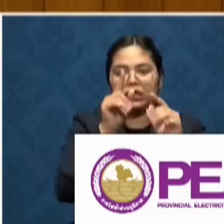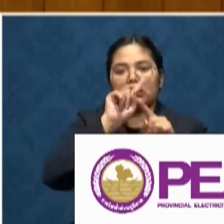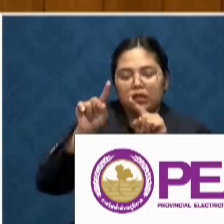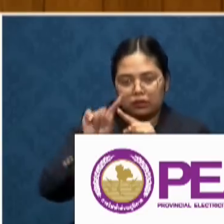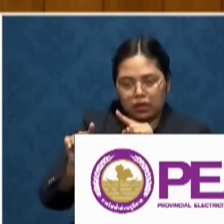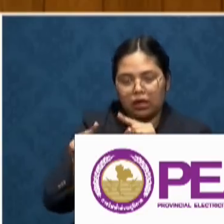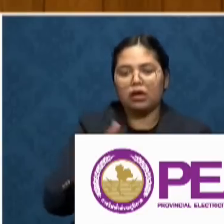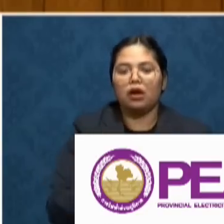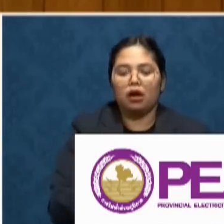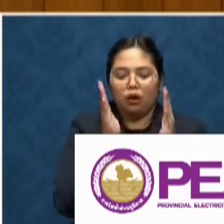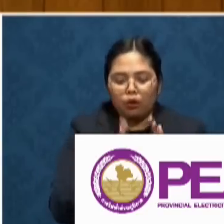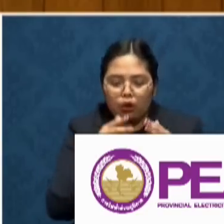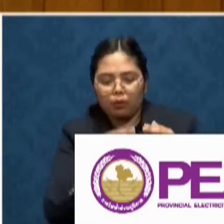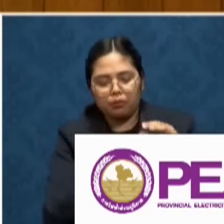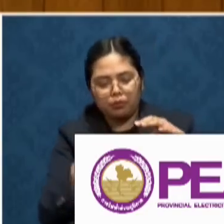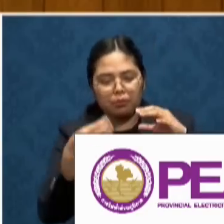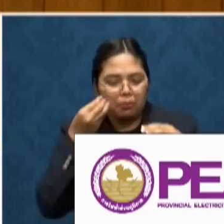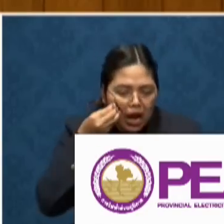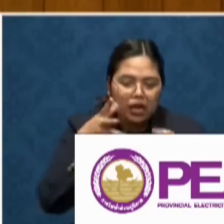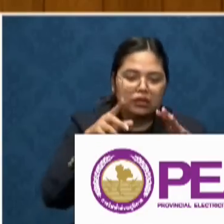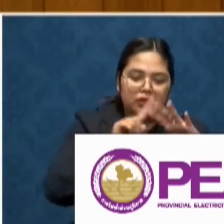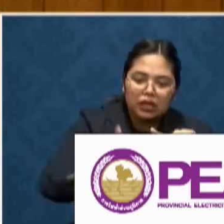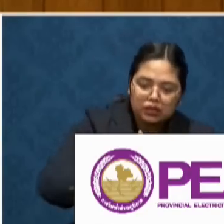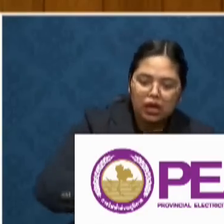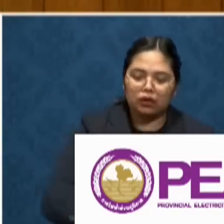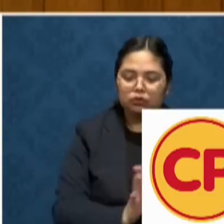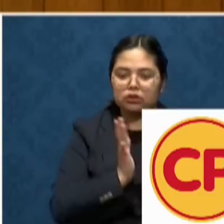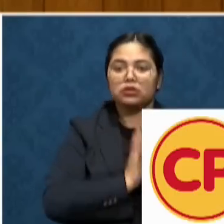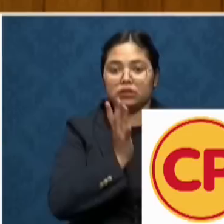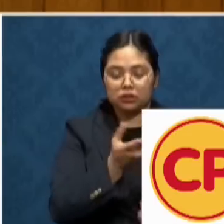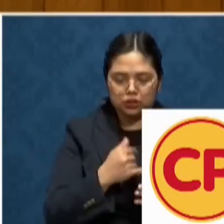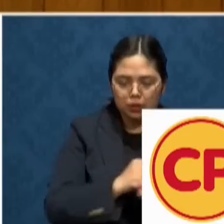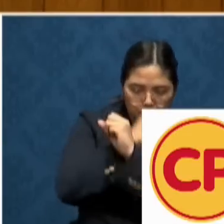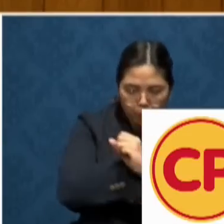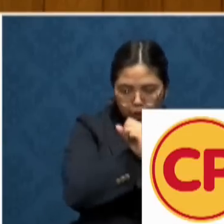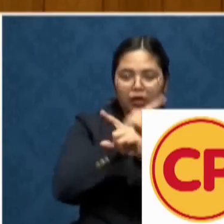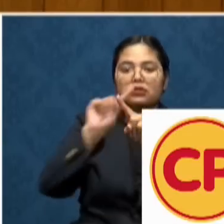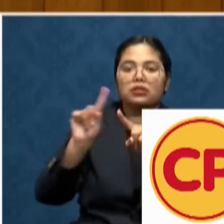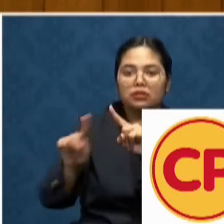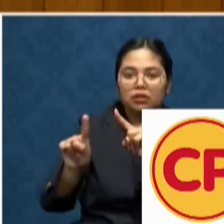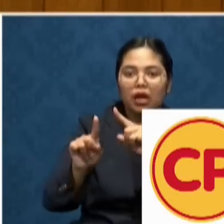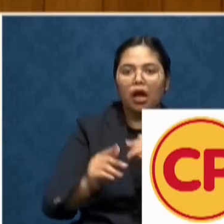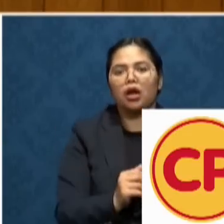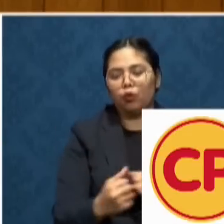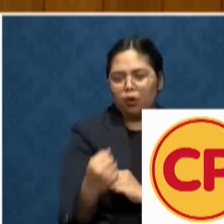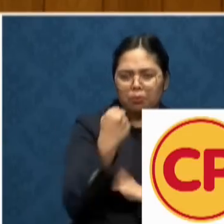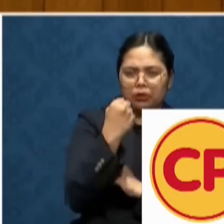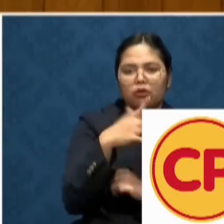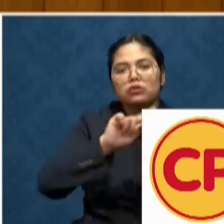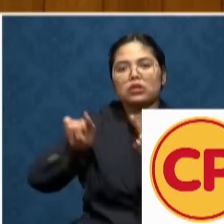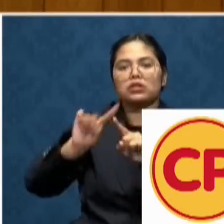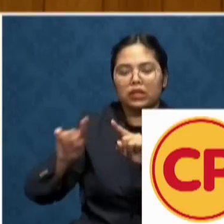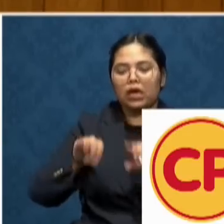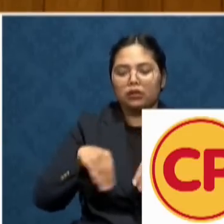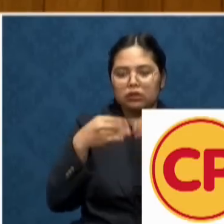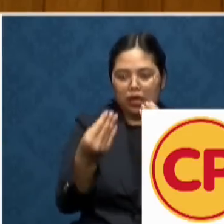อดึงเงินจากภาครัฐต่างๆนะคะภาคบริการภาคเอกชนเรื่องของค่าแรงก็จะมีการปรับขึ้นนอกจากนี้เนี่ยยังมีเรื่องของการ